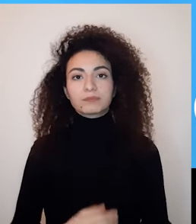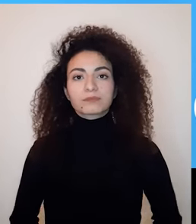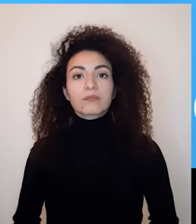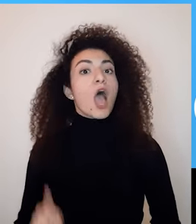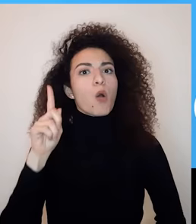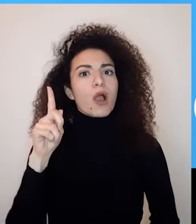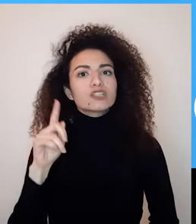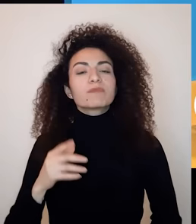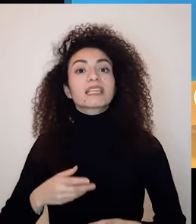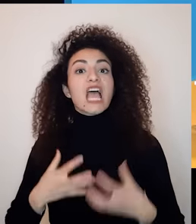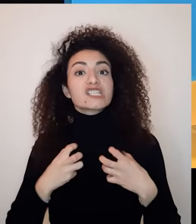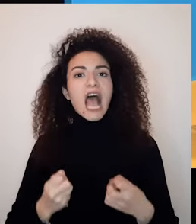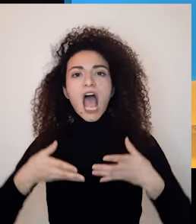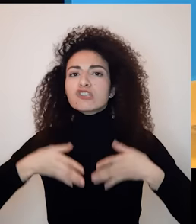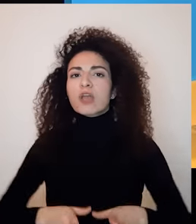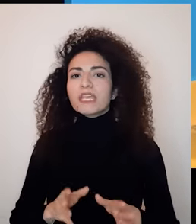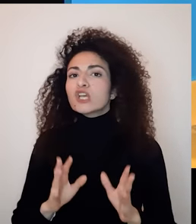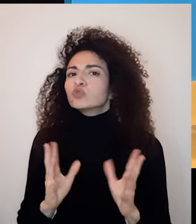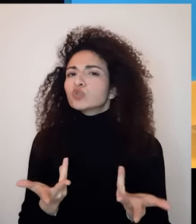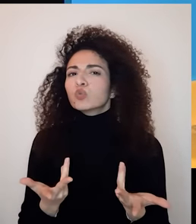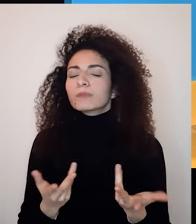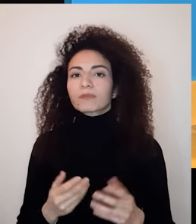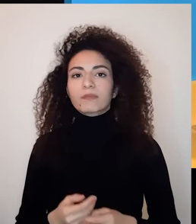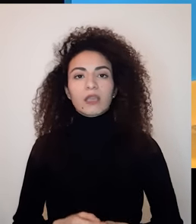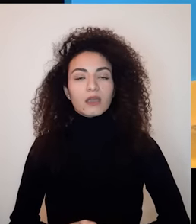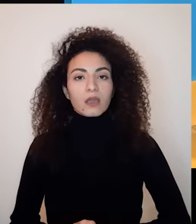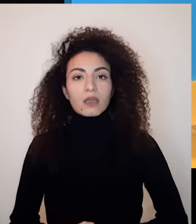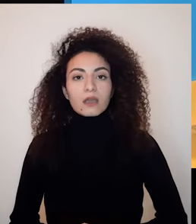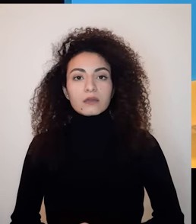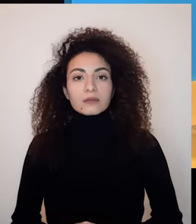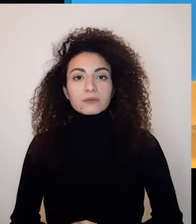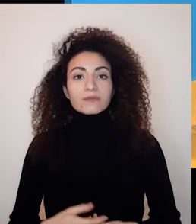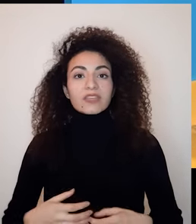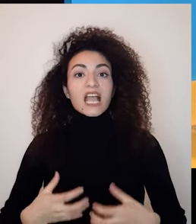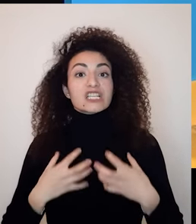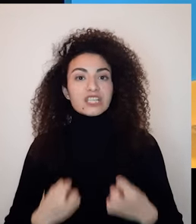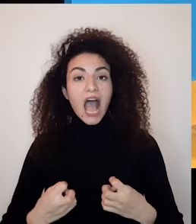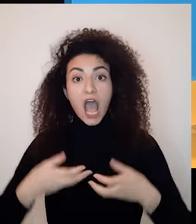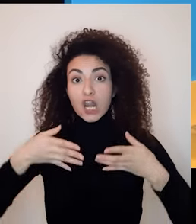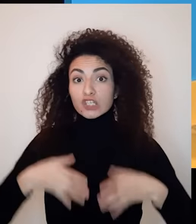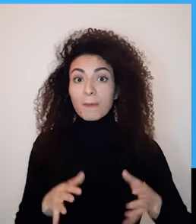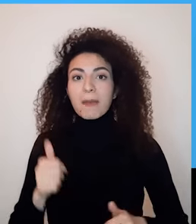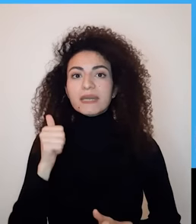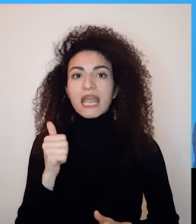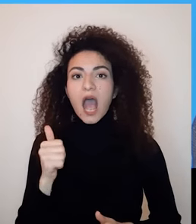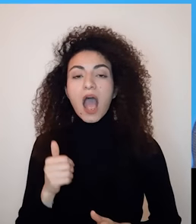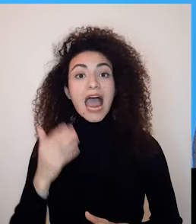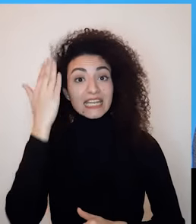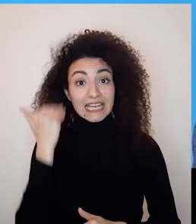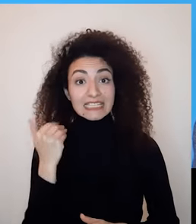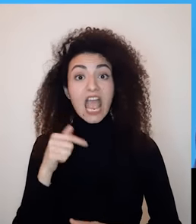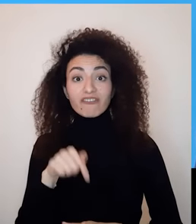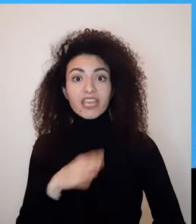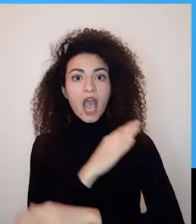عند الأشخاص ذوي الإعاقة؟ أول شيء خلينا نحكي عن تعريف الصحة الإنجابية عند النساء ذوات الإعاقة. أوكي.